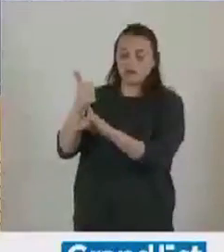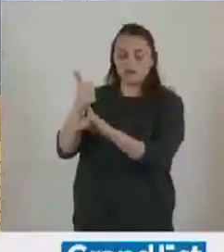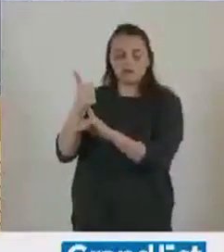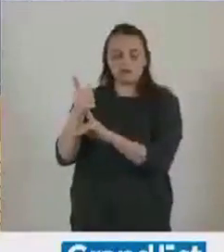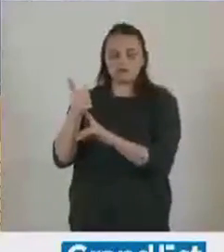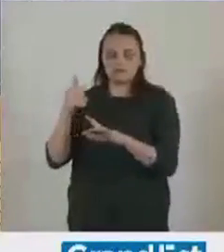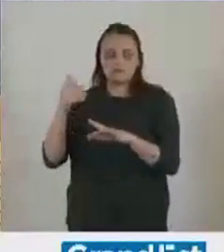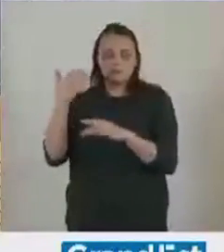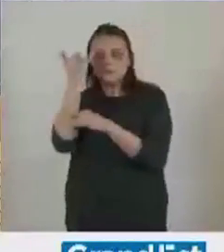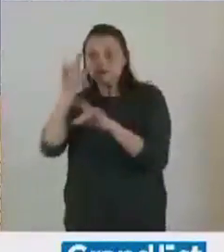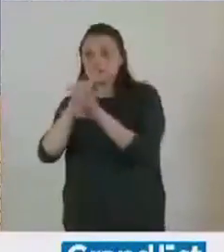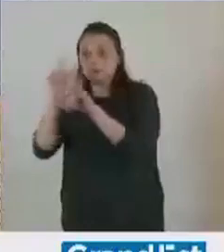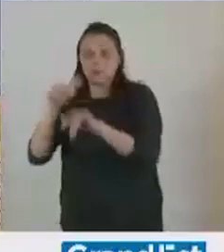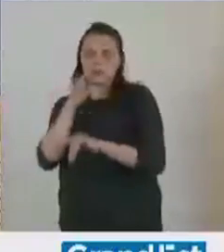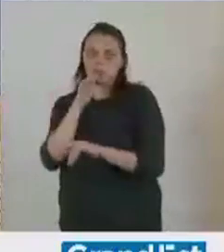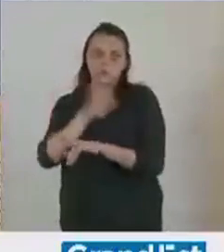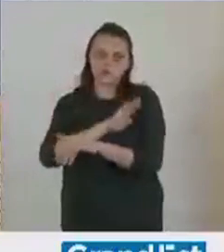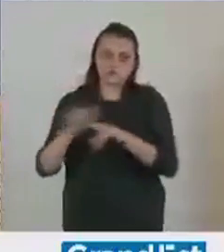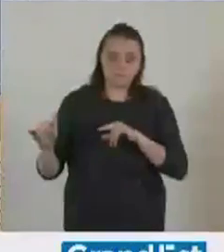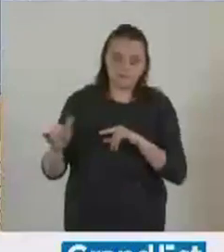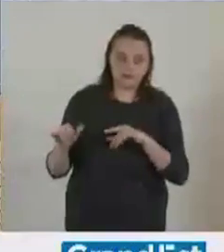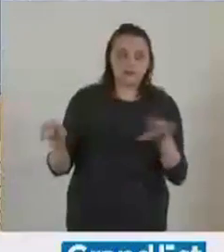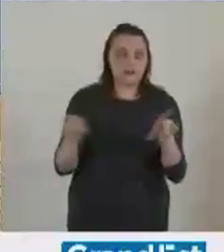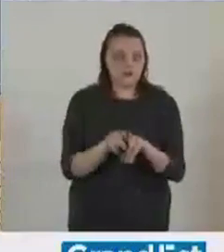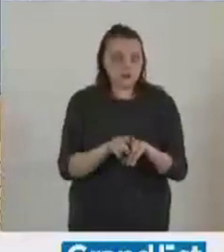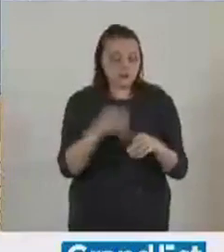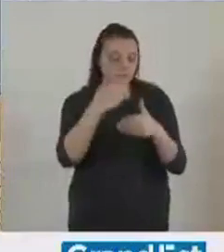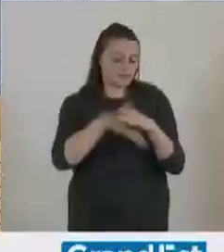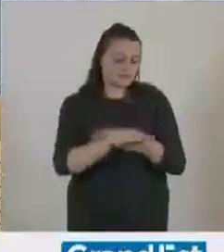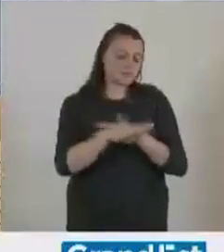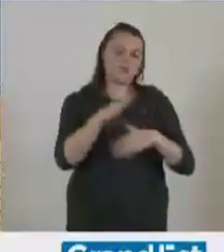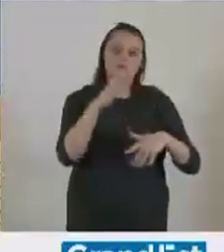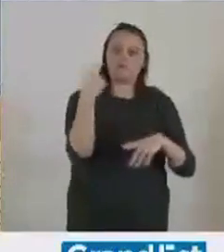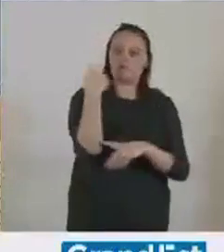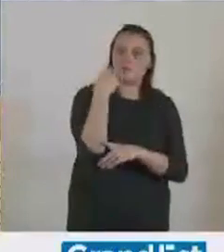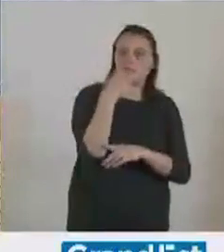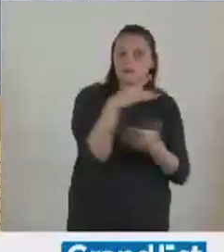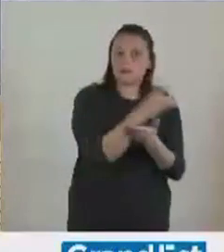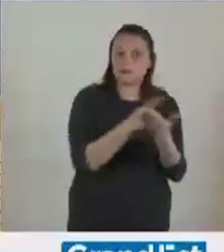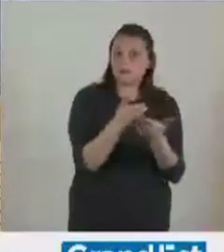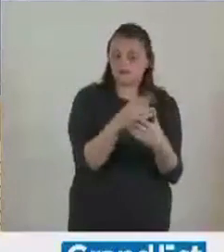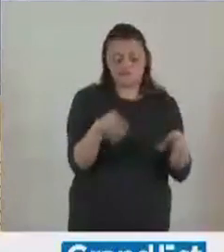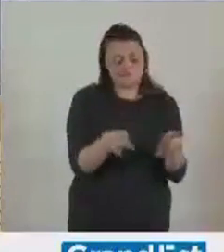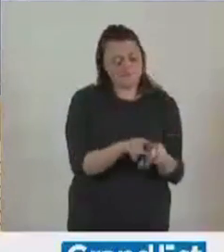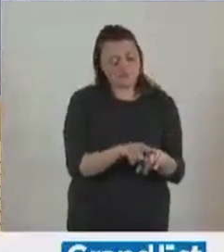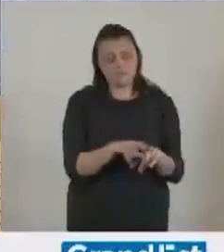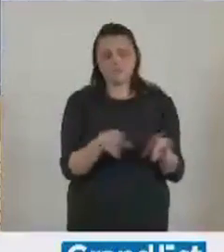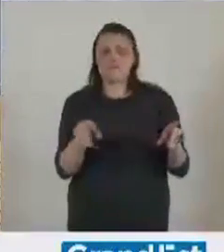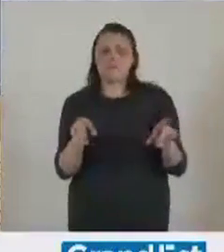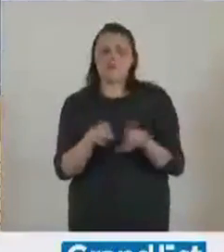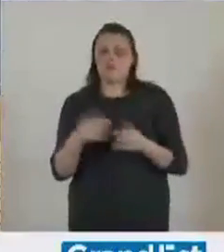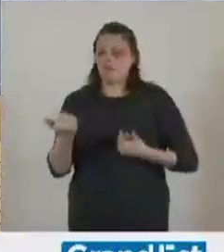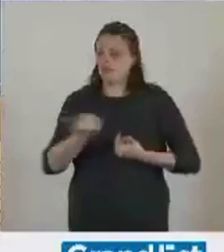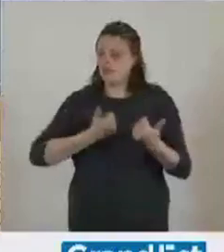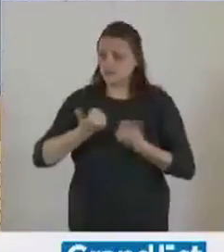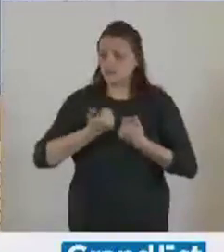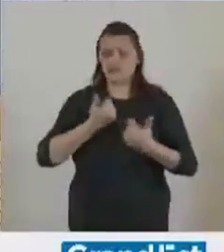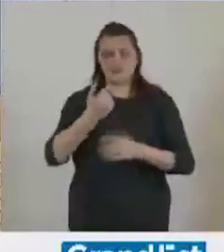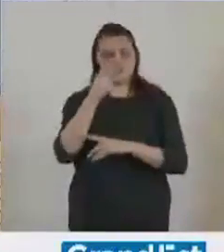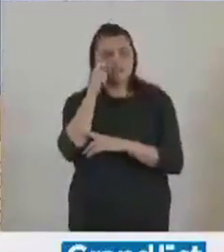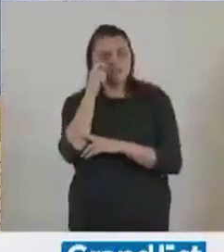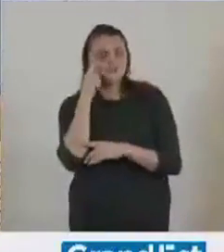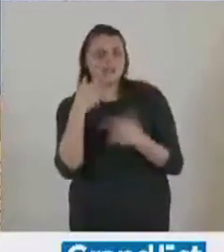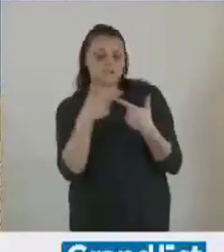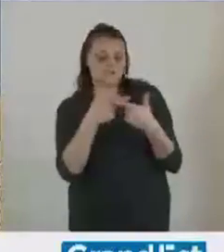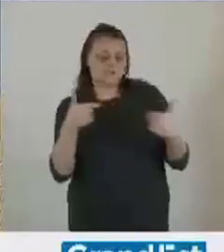conseils départementaux, ce plan n'aurait sans doute pas vu le jour. Sans l'implication de nos services, sans l'expertise de nos services, nous ne